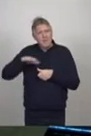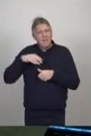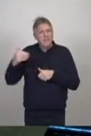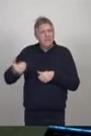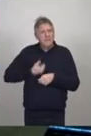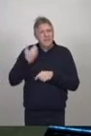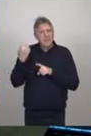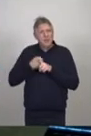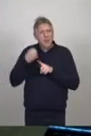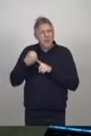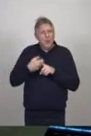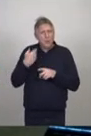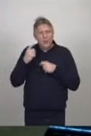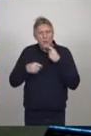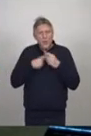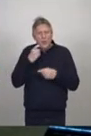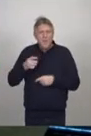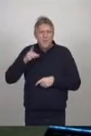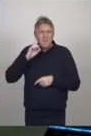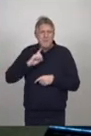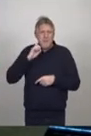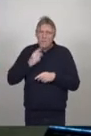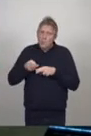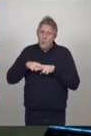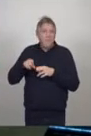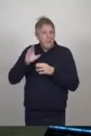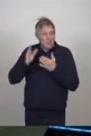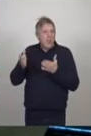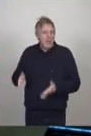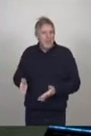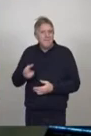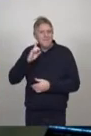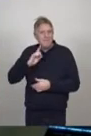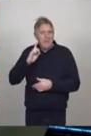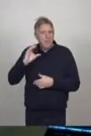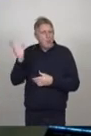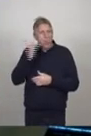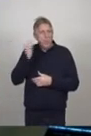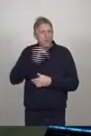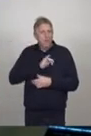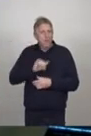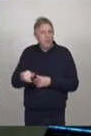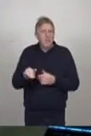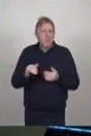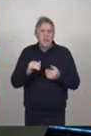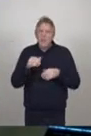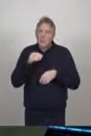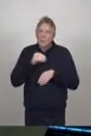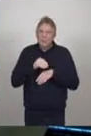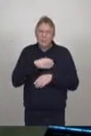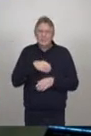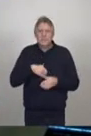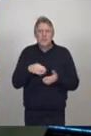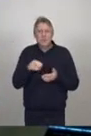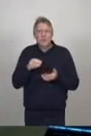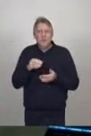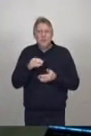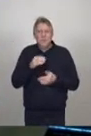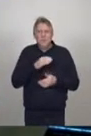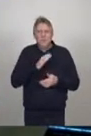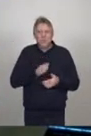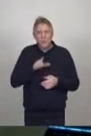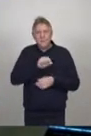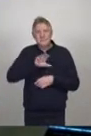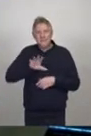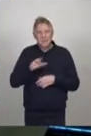tuées parce qu'elles étaient femmes. Nous ne les oublions pas. Conseil municipal de Bordeaux, 25 novembre 2021.